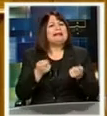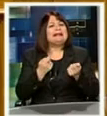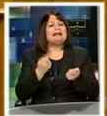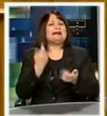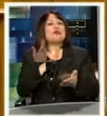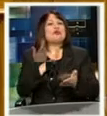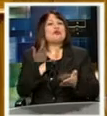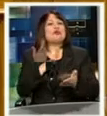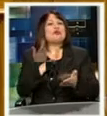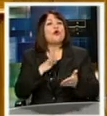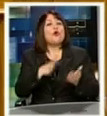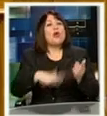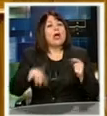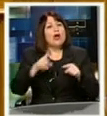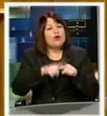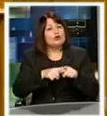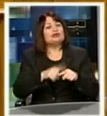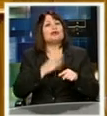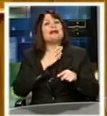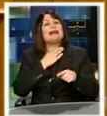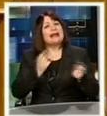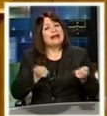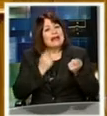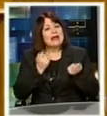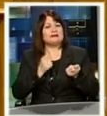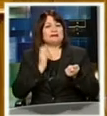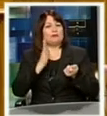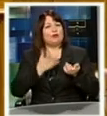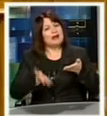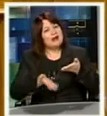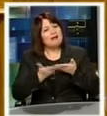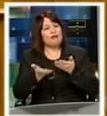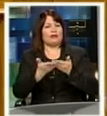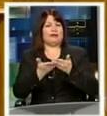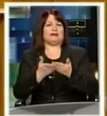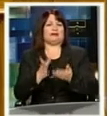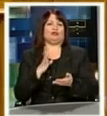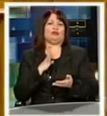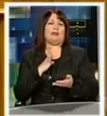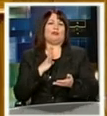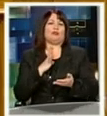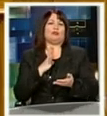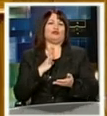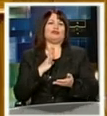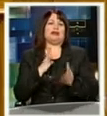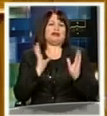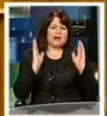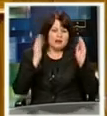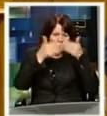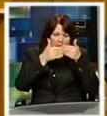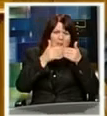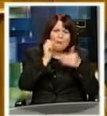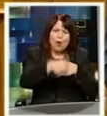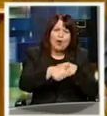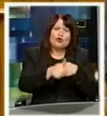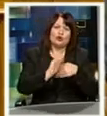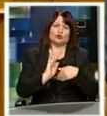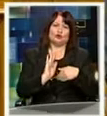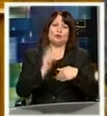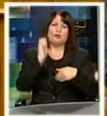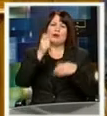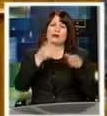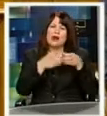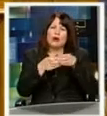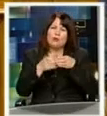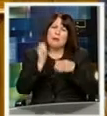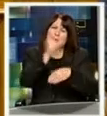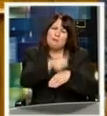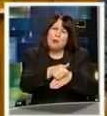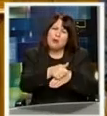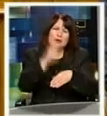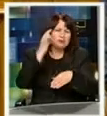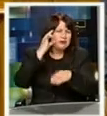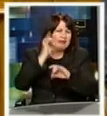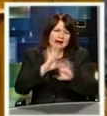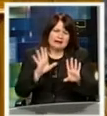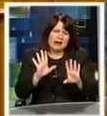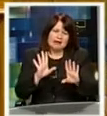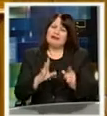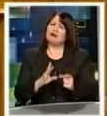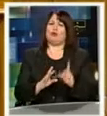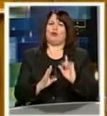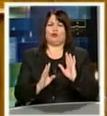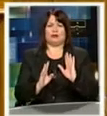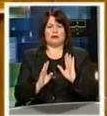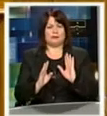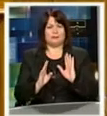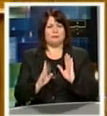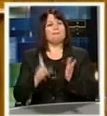είναι χρήσιμο στην ελληνική κοινωνία, ότι δεν είναι αυτοαυτιστικό, ότι τα κόμματα δεν είναι στο περιθώριο. Και αυτό σημαίνει ότι